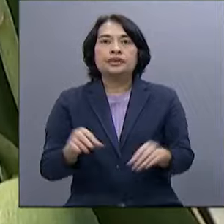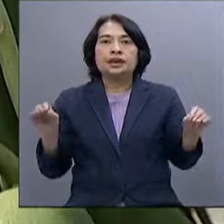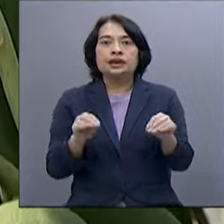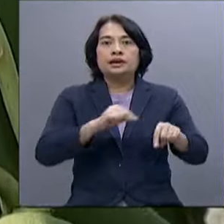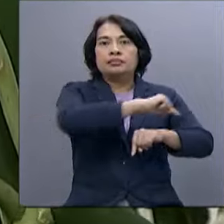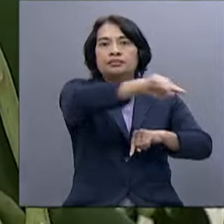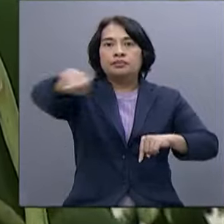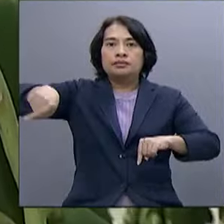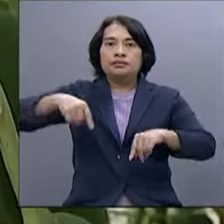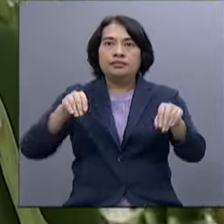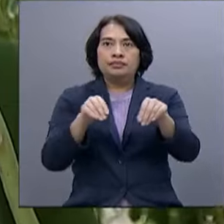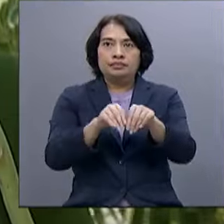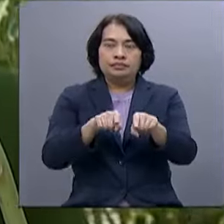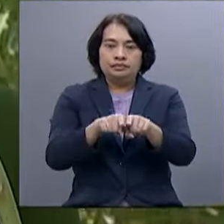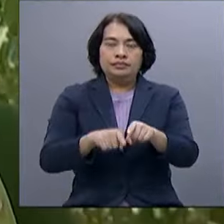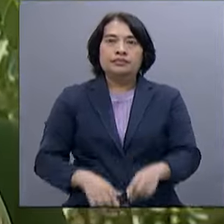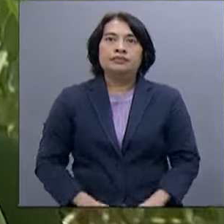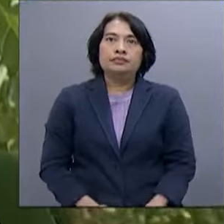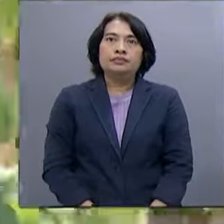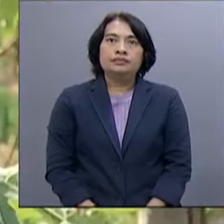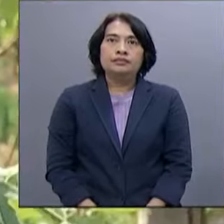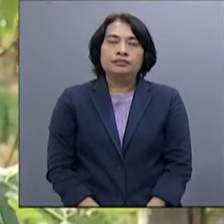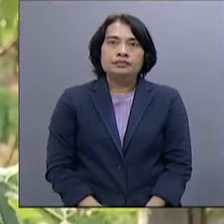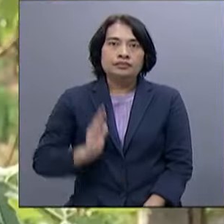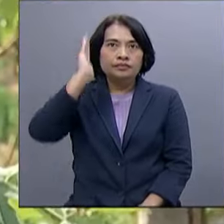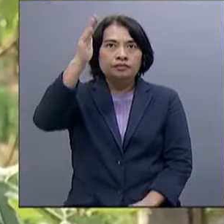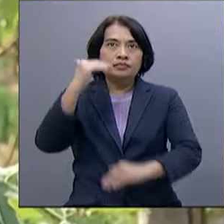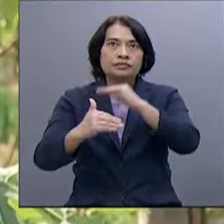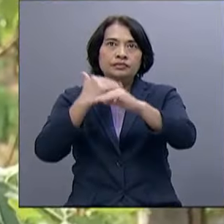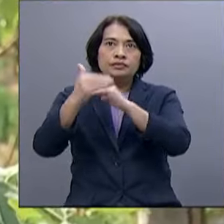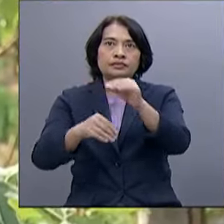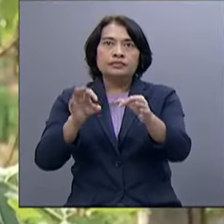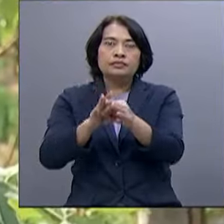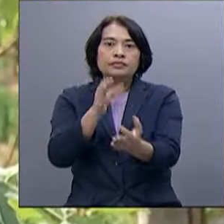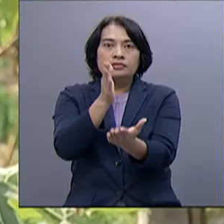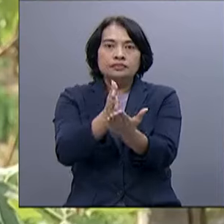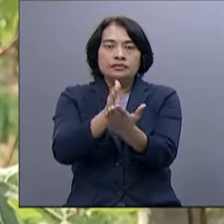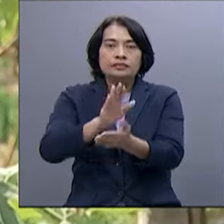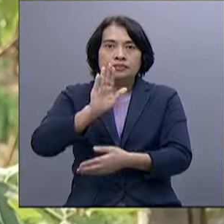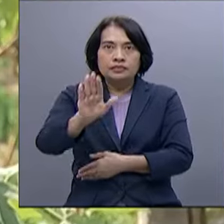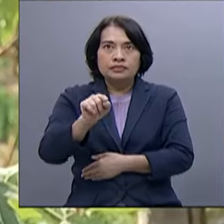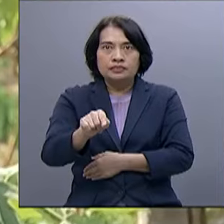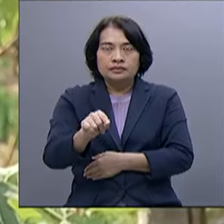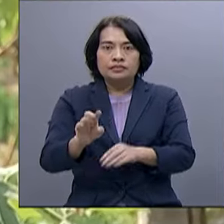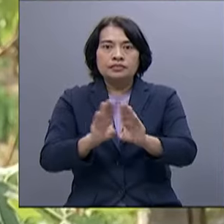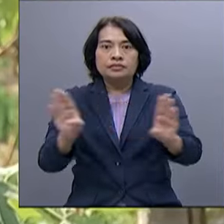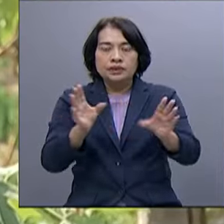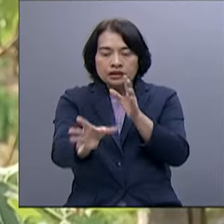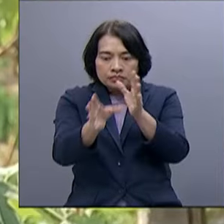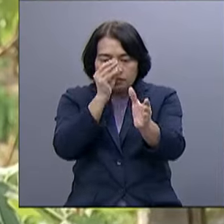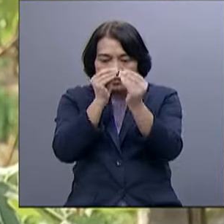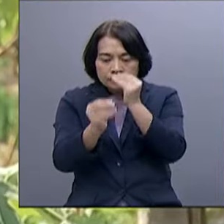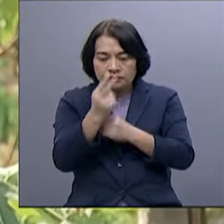ผลเหมือนกันในอนาคตการต่อยอดของสวนมะละกอนะครับก็อยากจะมีการเปิดเป็นแหล่งเรียนรู้นะครับให้ผู้คนได้เข้าม